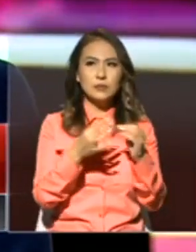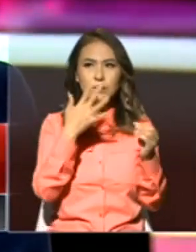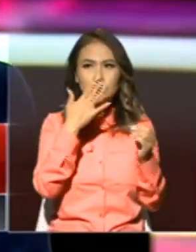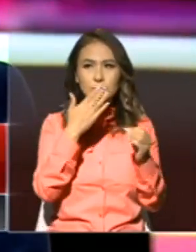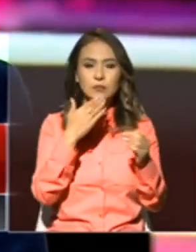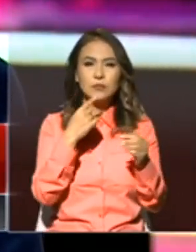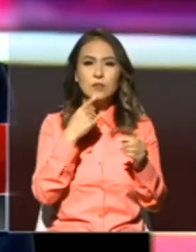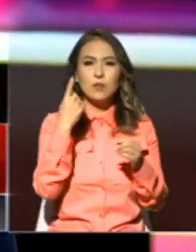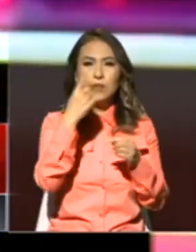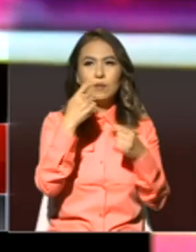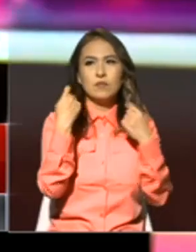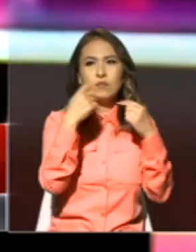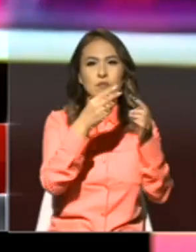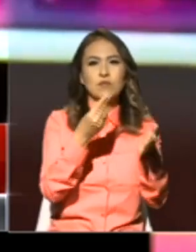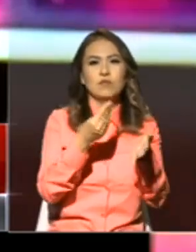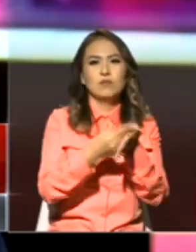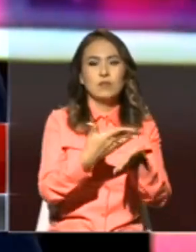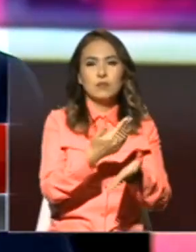келеді.